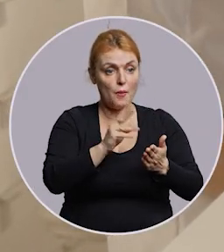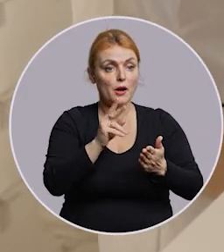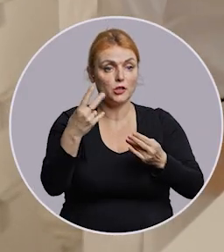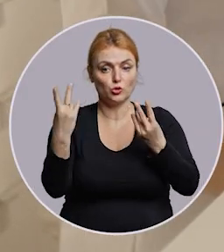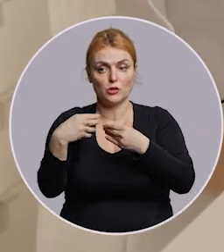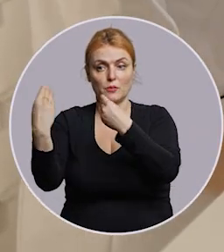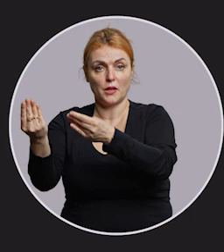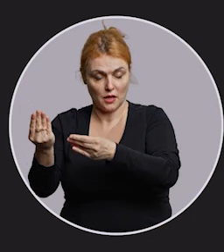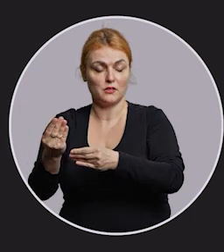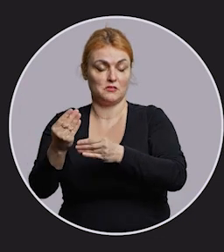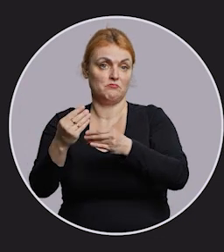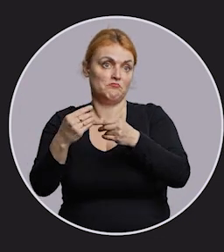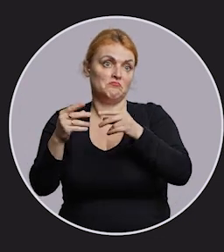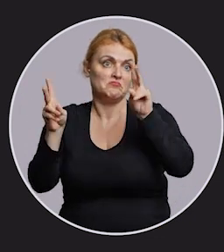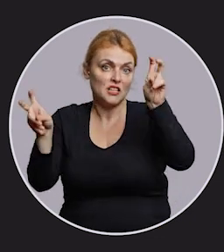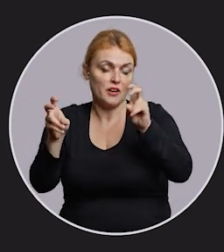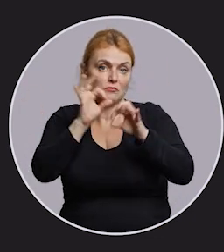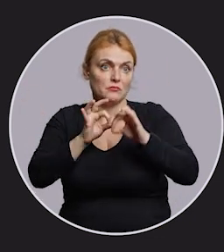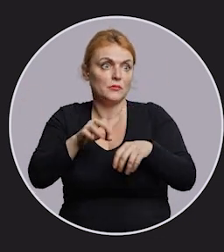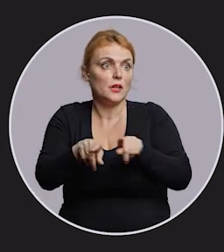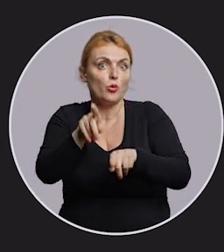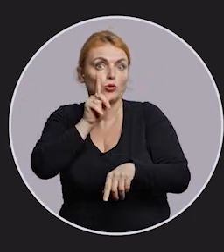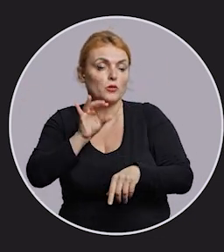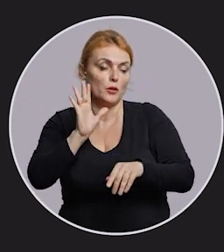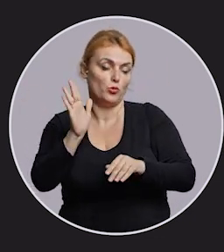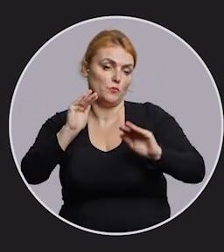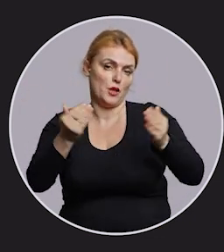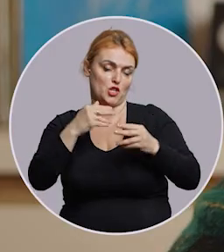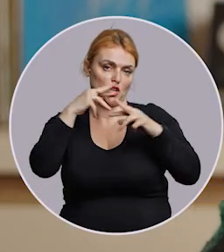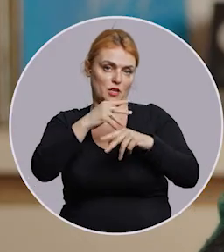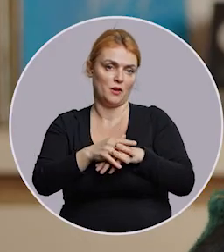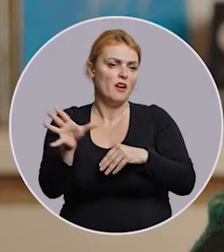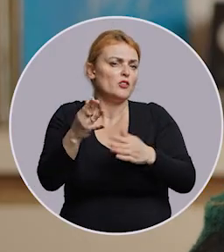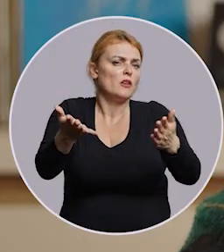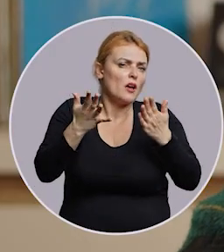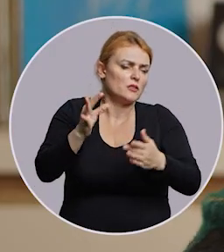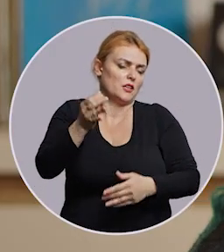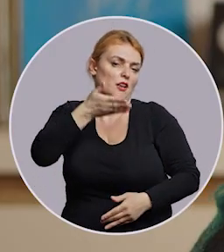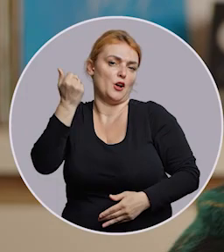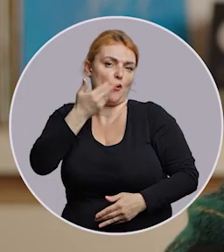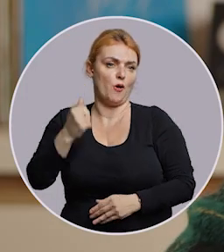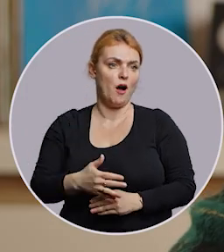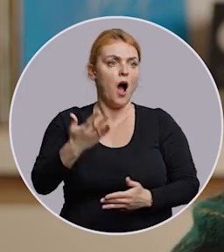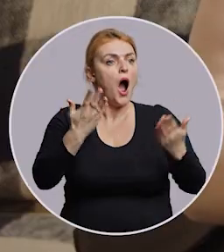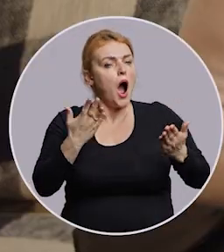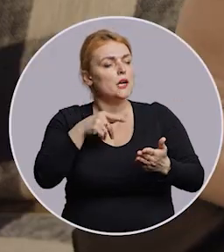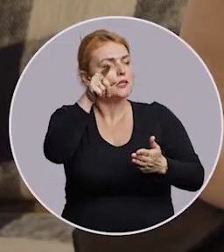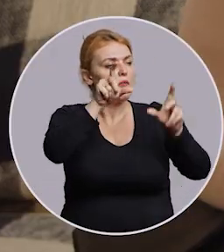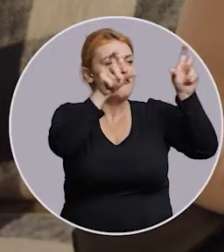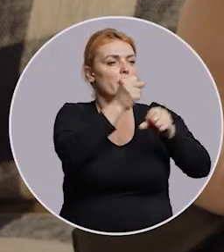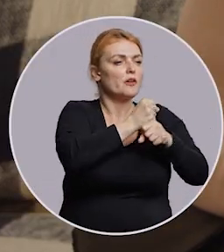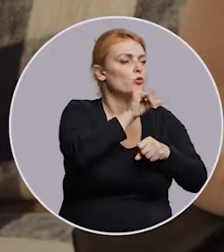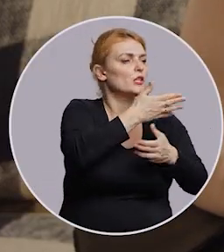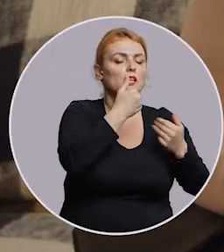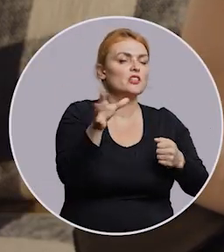ți elibereze. Ce e mai comod așa? Da. Și vor fi mai puține greșeli. Totul e clar și simplu. Dar dacă la